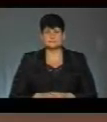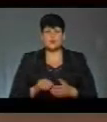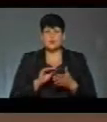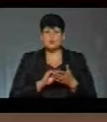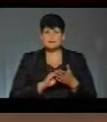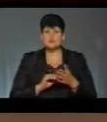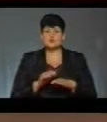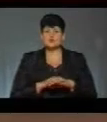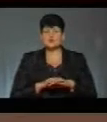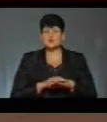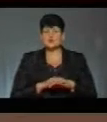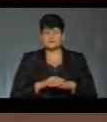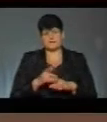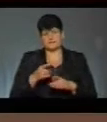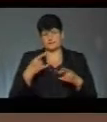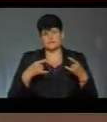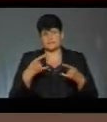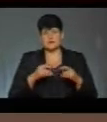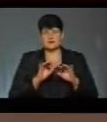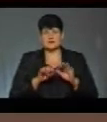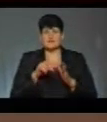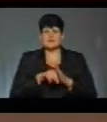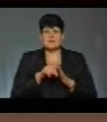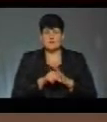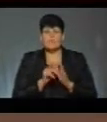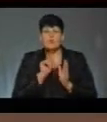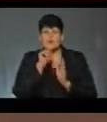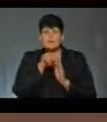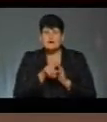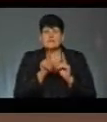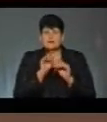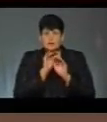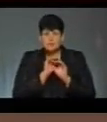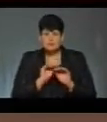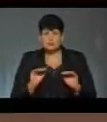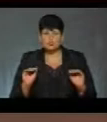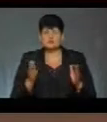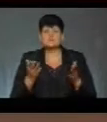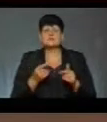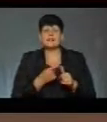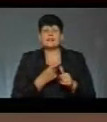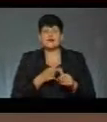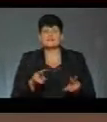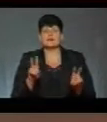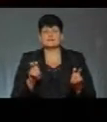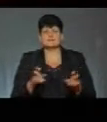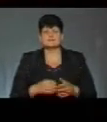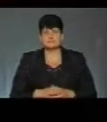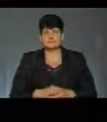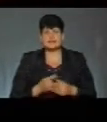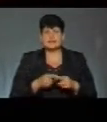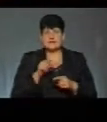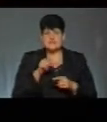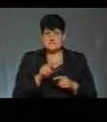Кореспондентам Суспільного Вартан Маркар'ян пояснив значення картини «Пробираючи стільки пошепки», від якої і пішла назва виставки. Ця